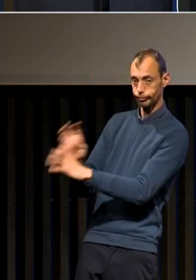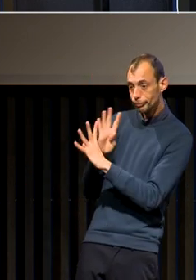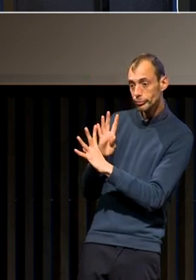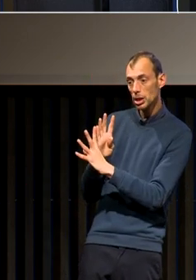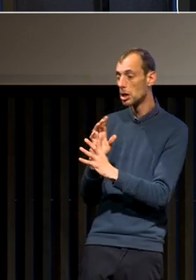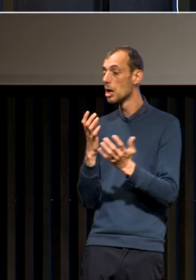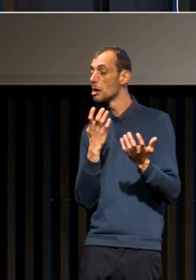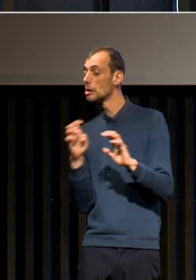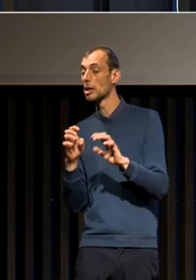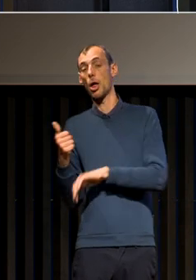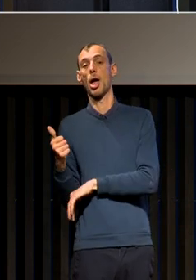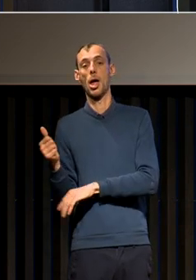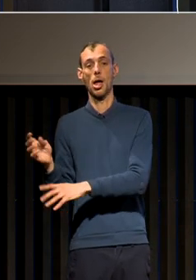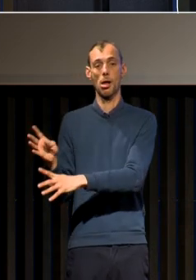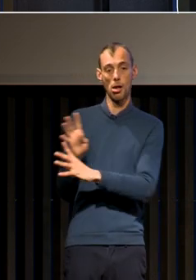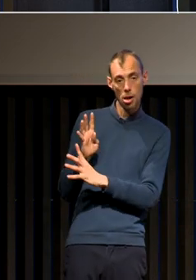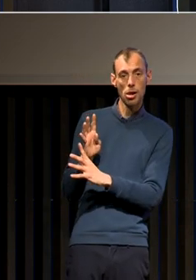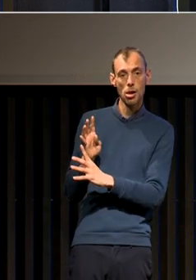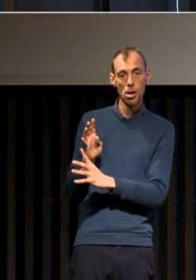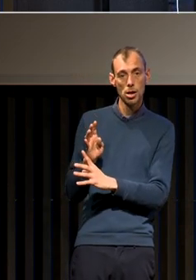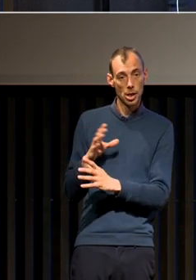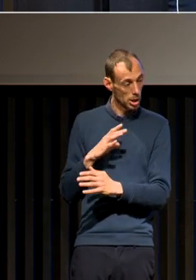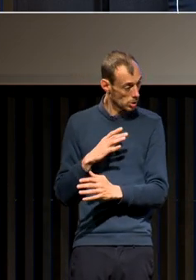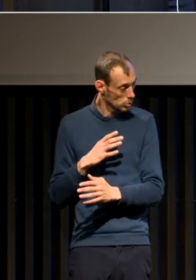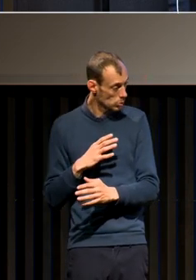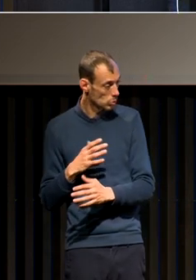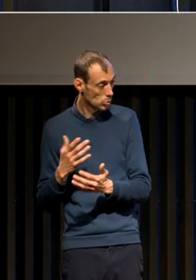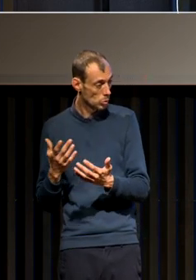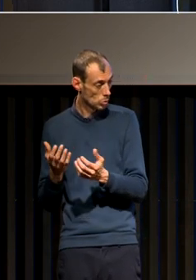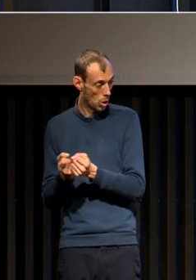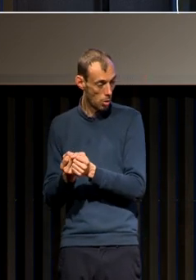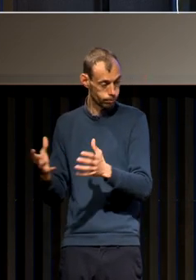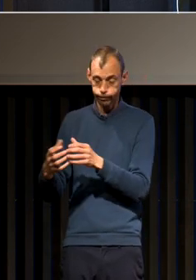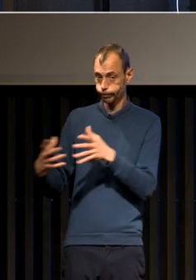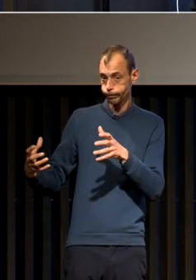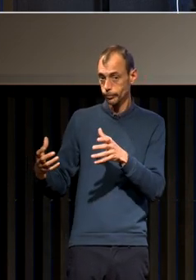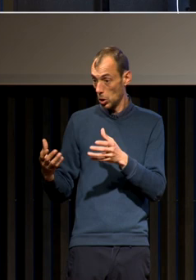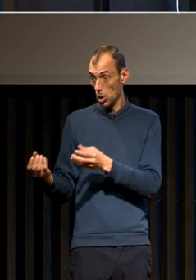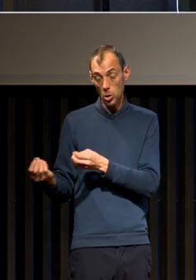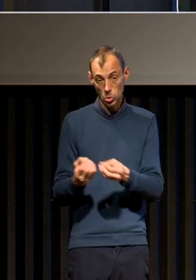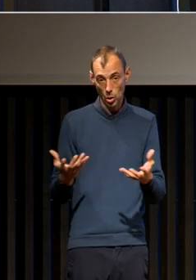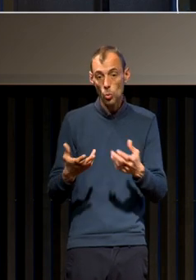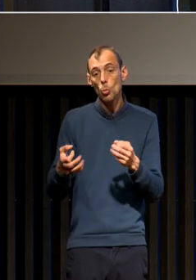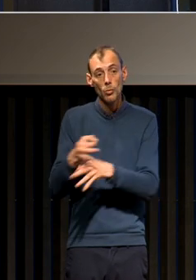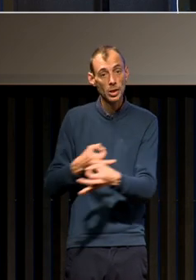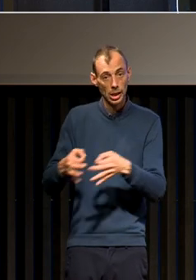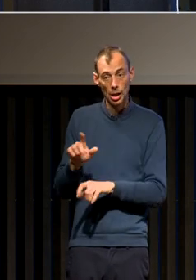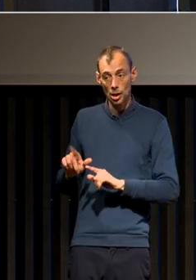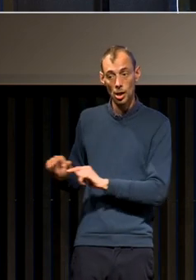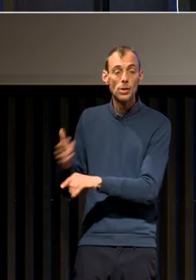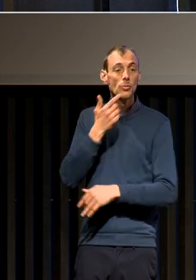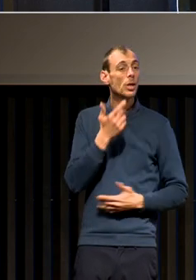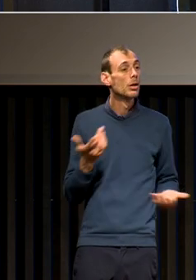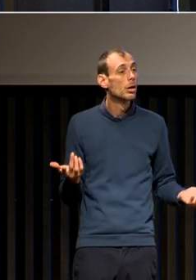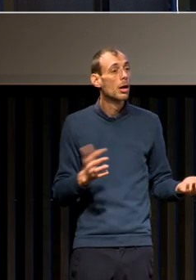de 900 femmes ont donné leurs ovocytes en 2021. Donc on a vu qu'en effet, on ne peut pas dire que la population française